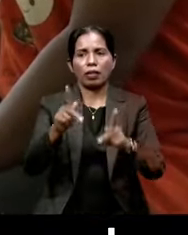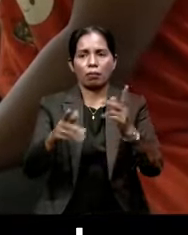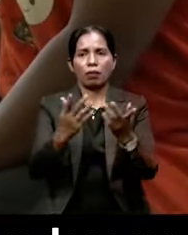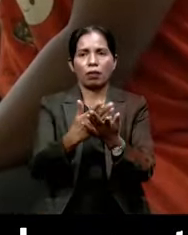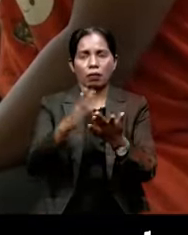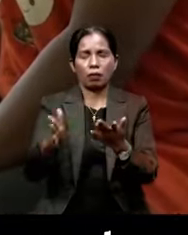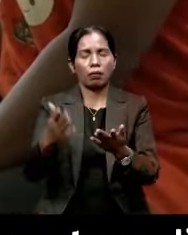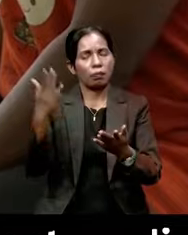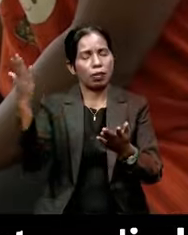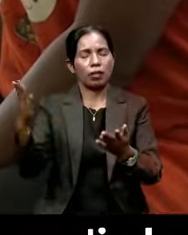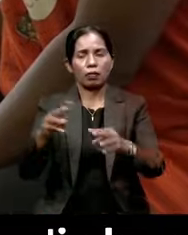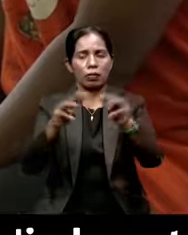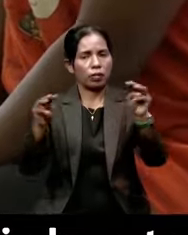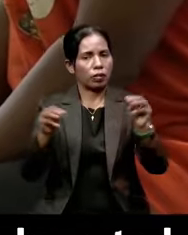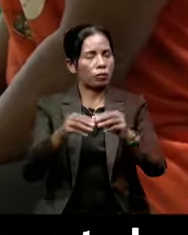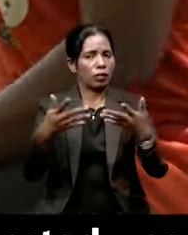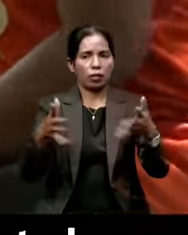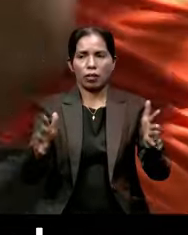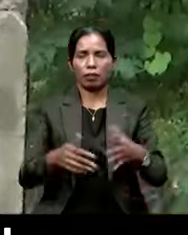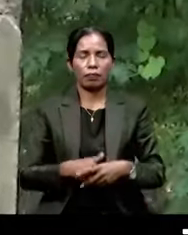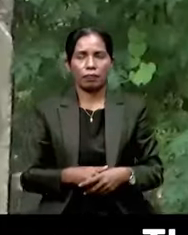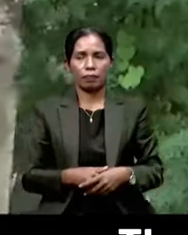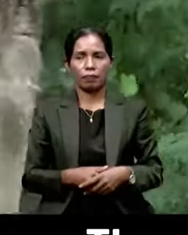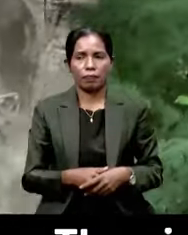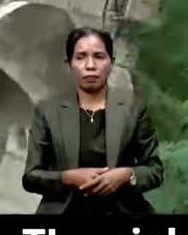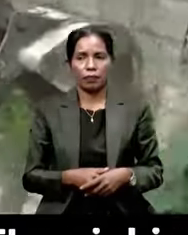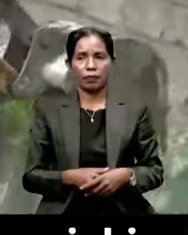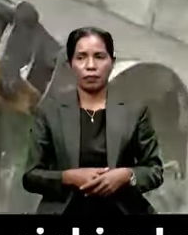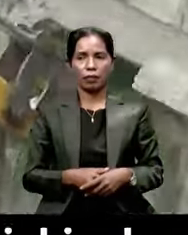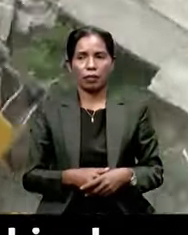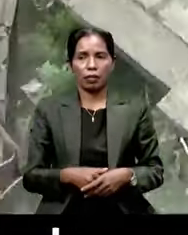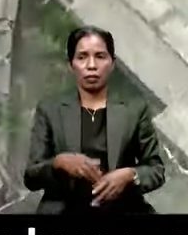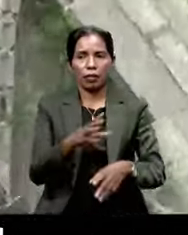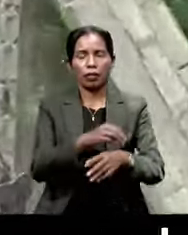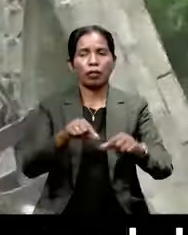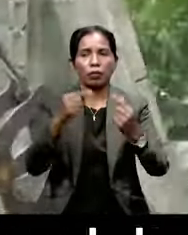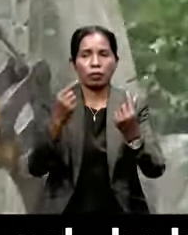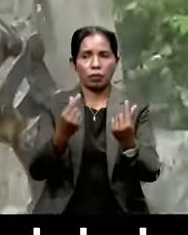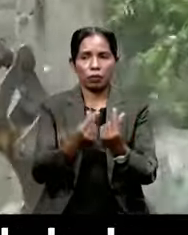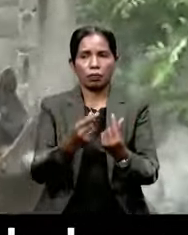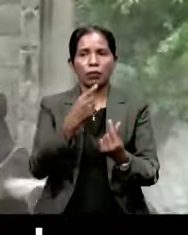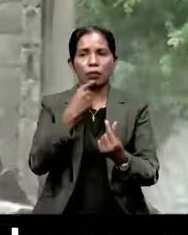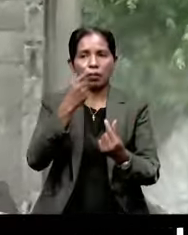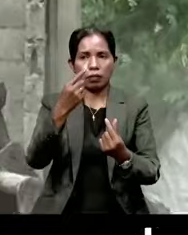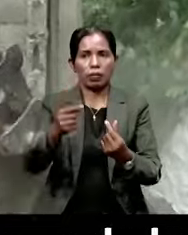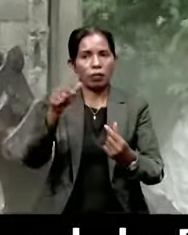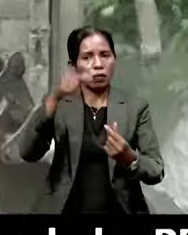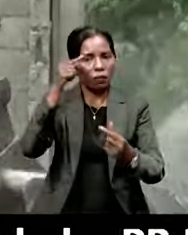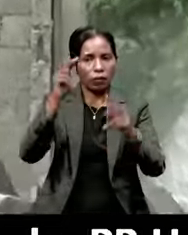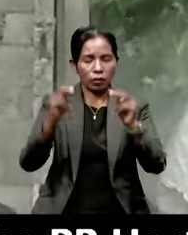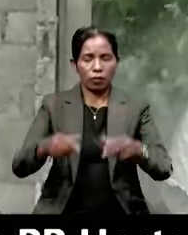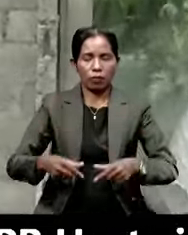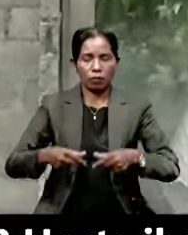netik. Masih ya distrik itu layah ne. Layah liu. E a parte selo corredor para a equipa de recuperação na Teten, o governo tem que